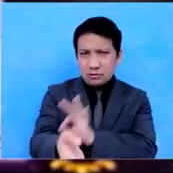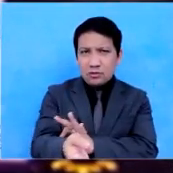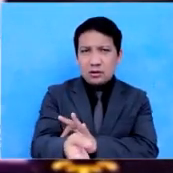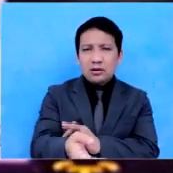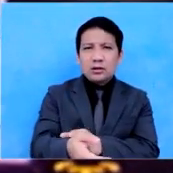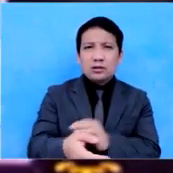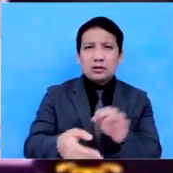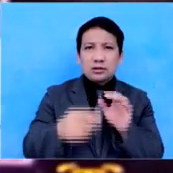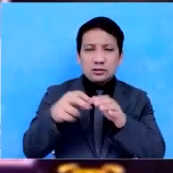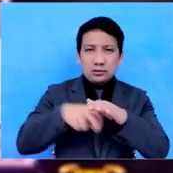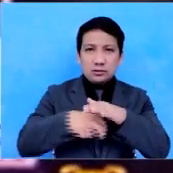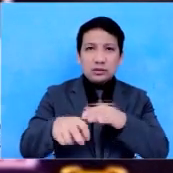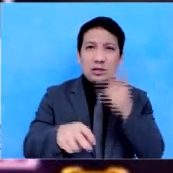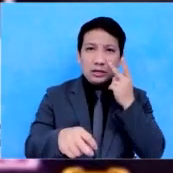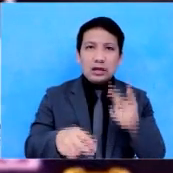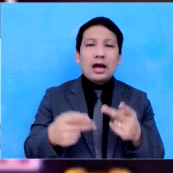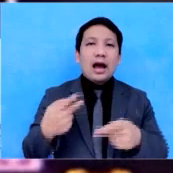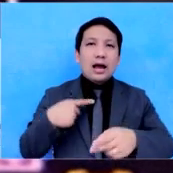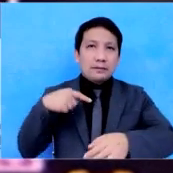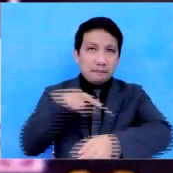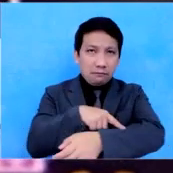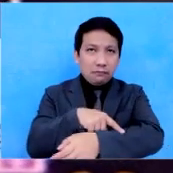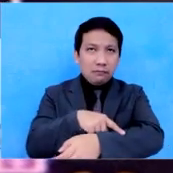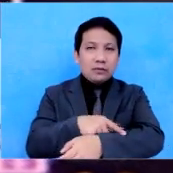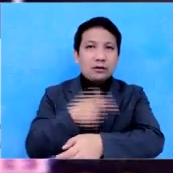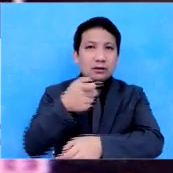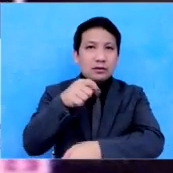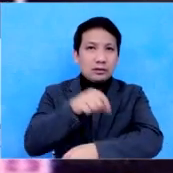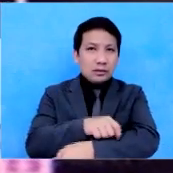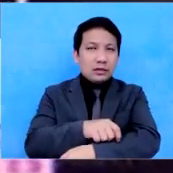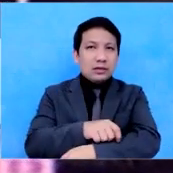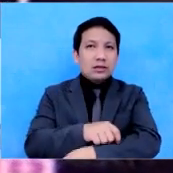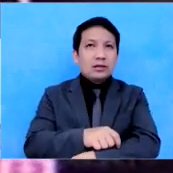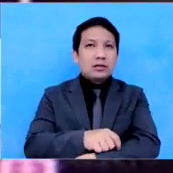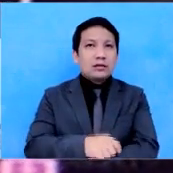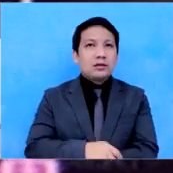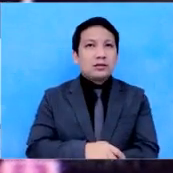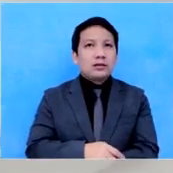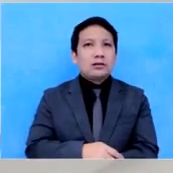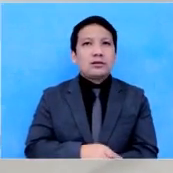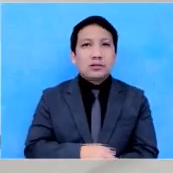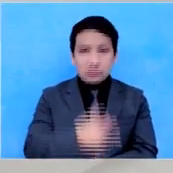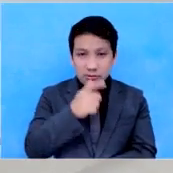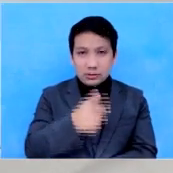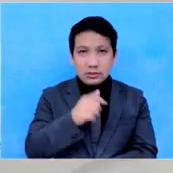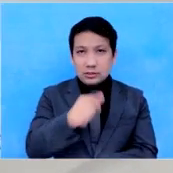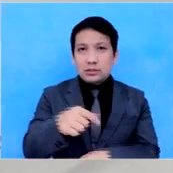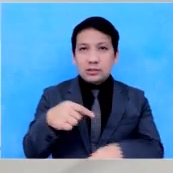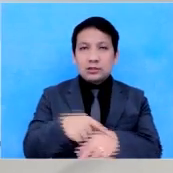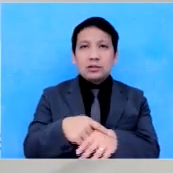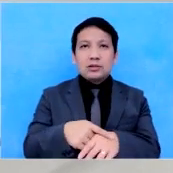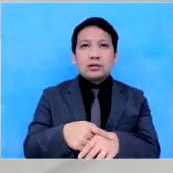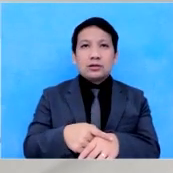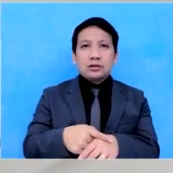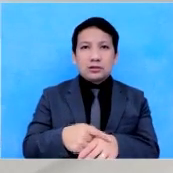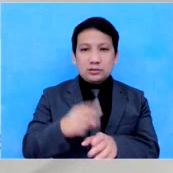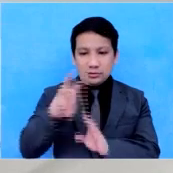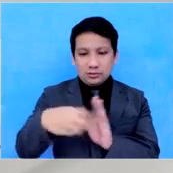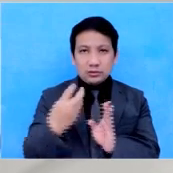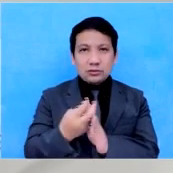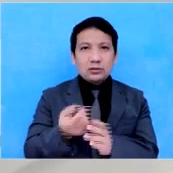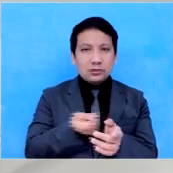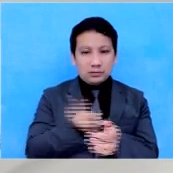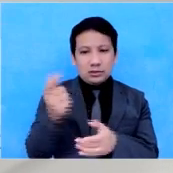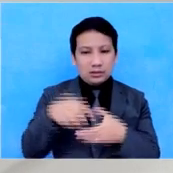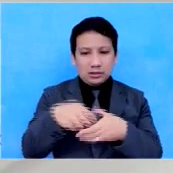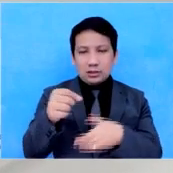result, nakumpirmang may pumasok na bala sa braso ni Hannah. Swerteng hindi ito tumama sa buto. Pero inabot ng 6 oras bago natanggal ang